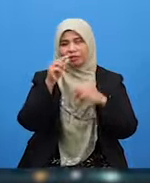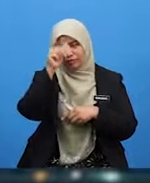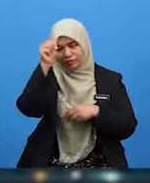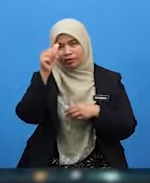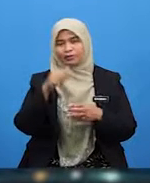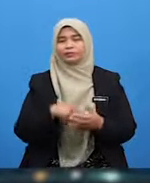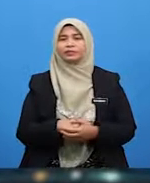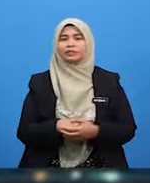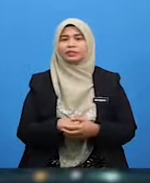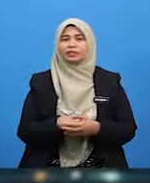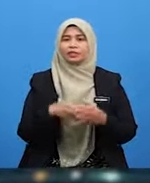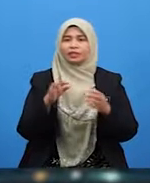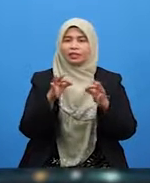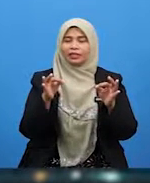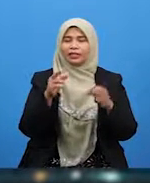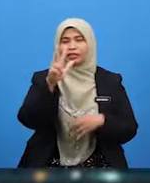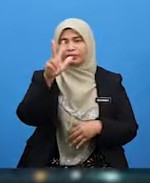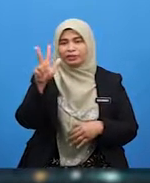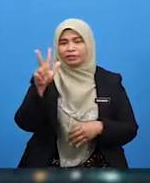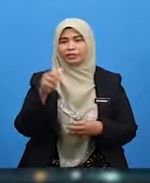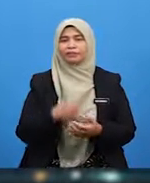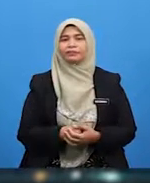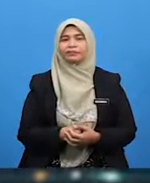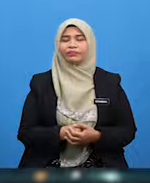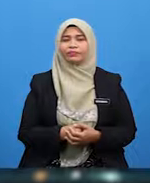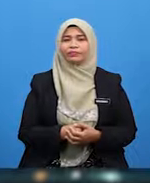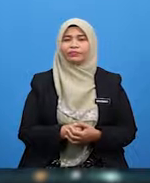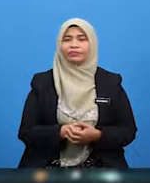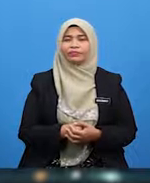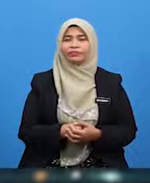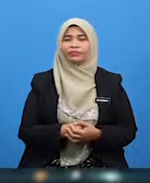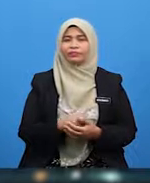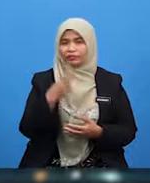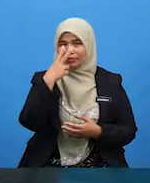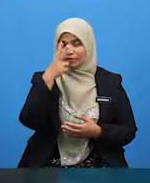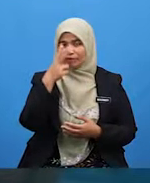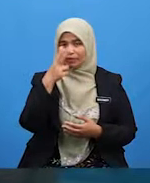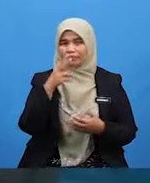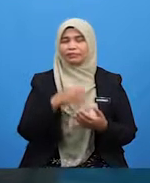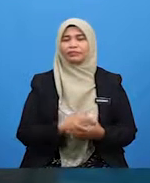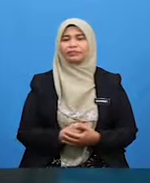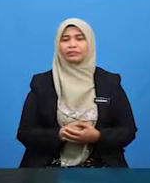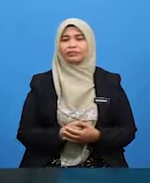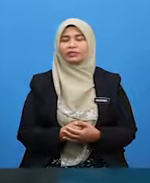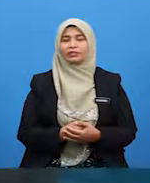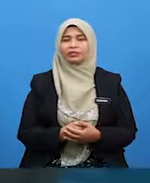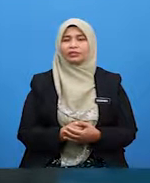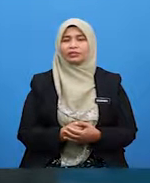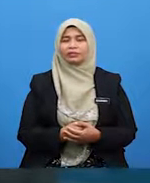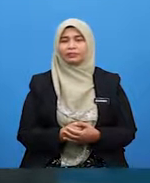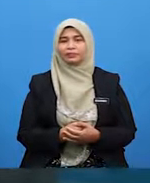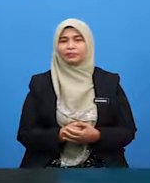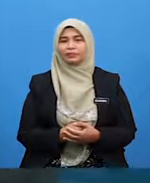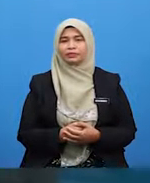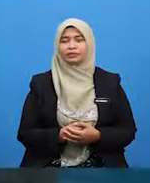surah Al-Ahzab ayat 33. Hayati bacaan ayat ini. Firman Allah Subhanahu Wa